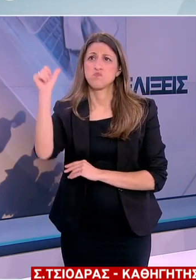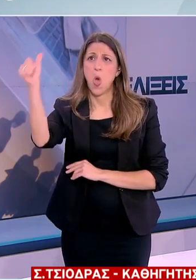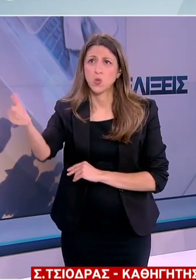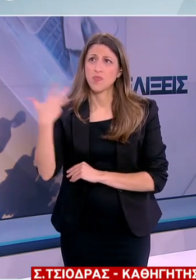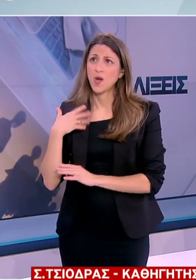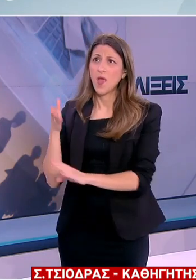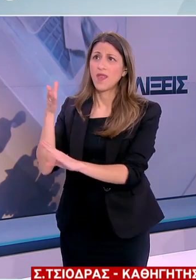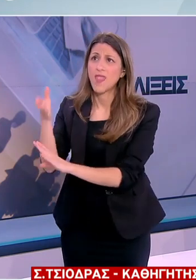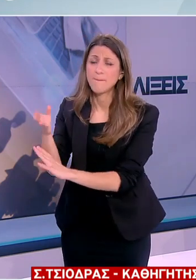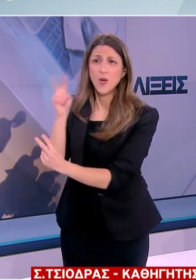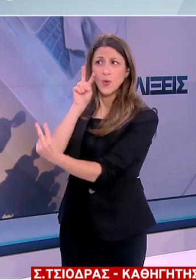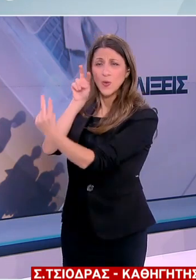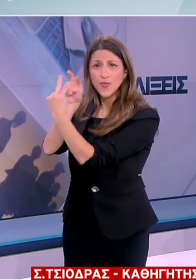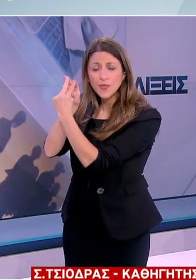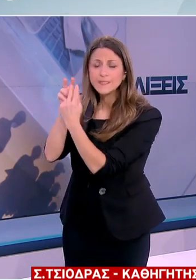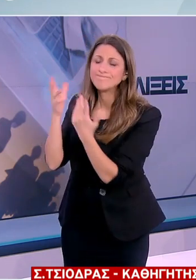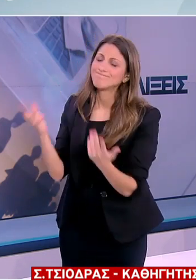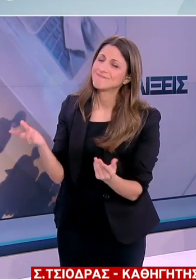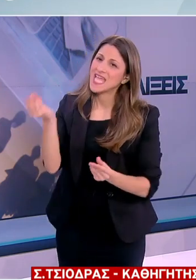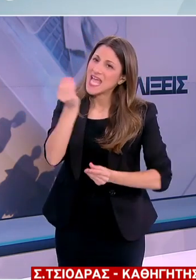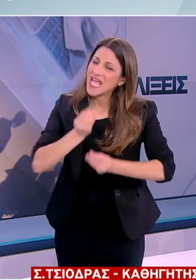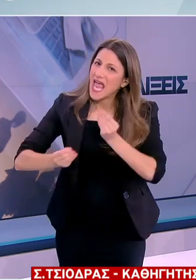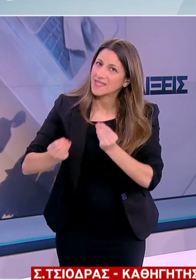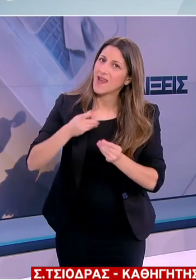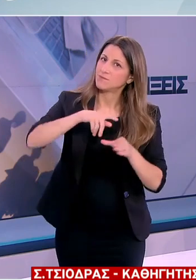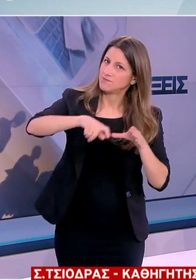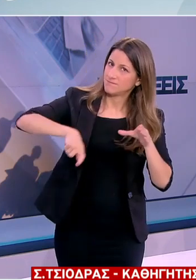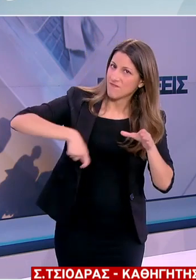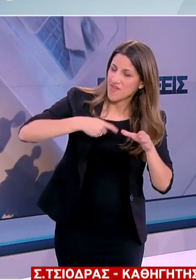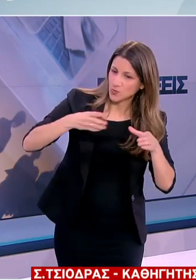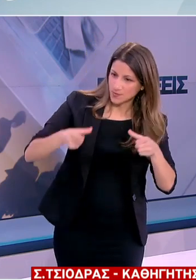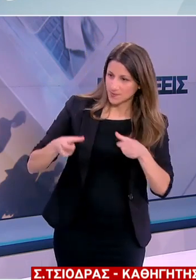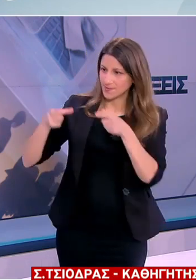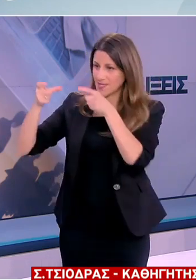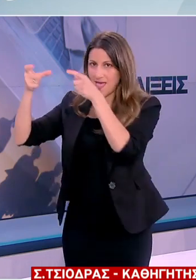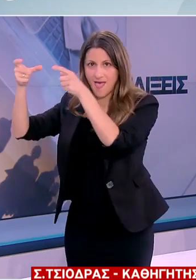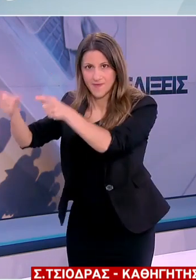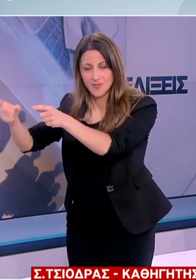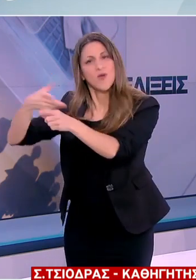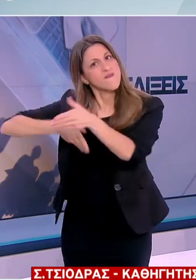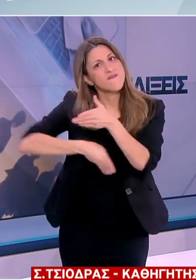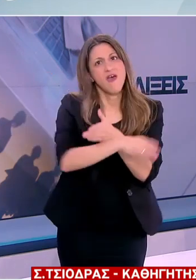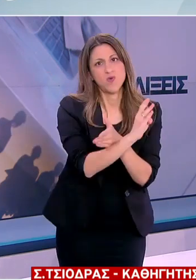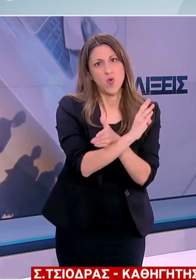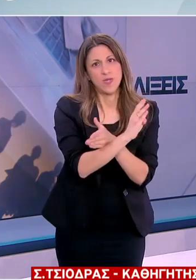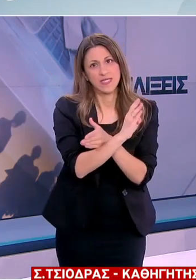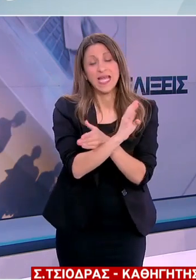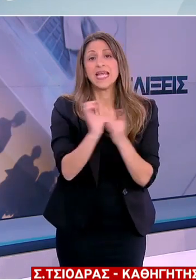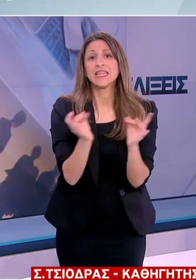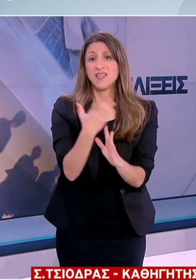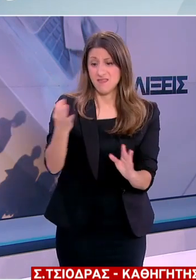τον δω. Είναι καλύτερα να πας να το αφήσεις το φαγάκι και να φύγεις παρά να πας και να κάτσεις μαζί του, μη γνωρίζοντας ότι